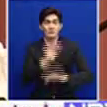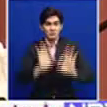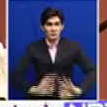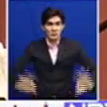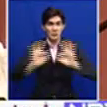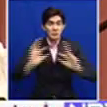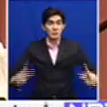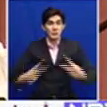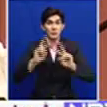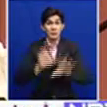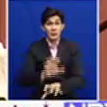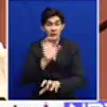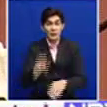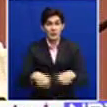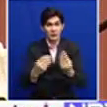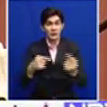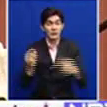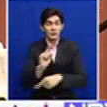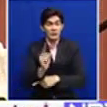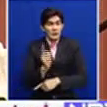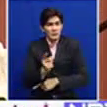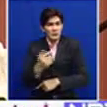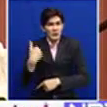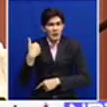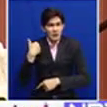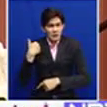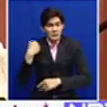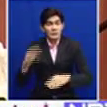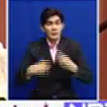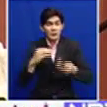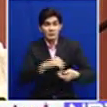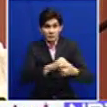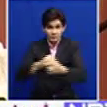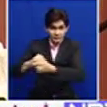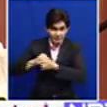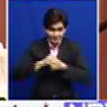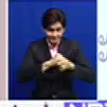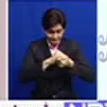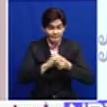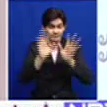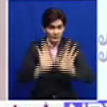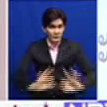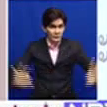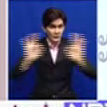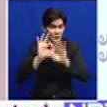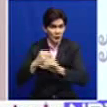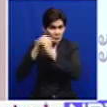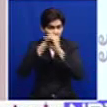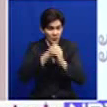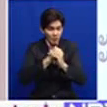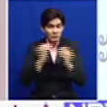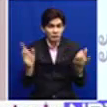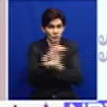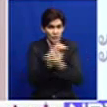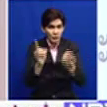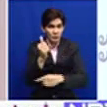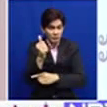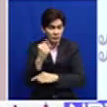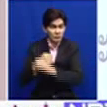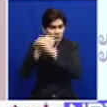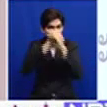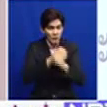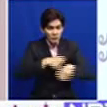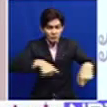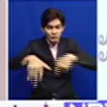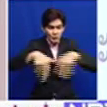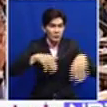รวงมหาดไทยโดยเน้นย้ำการสร้างความปรองดองสมานฉันท์โดยสร้างภูมิคุ้มกันทางสังคมป้องกันไม่ให้ประ